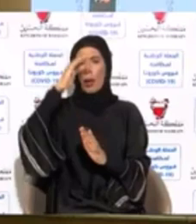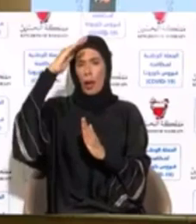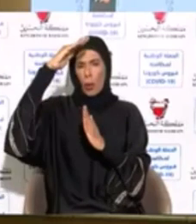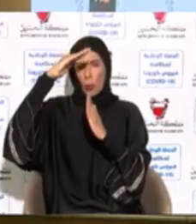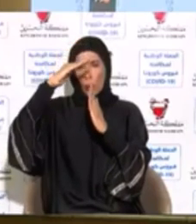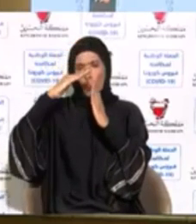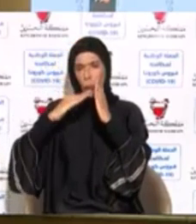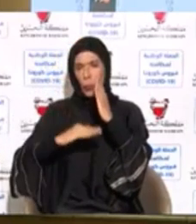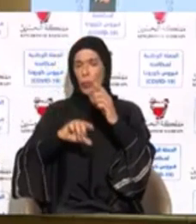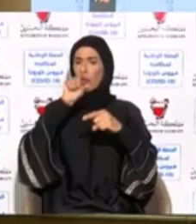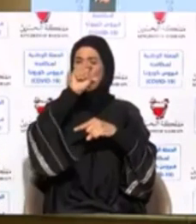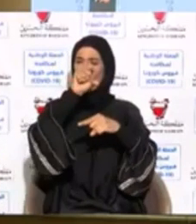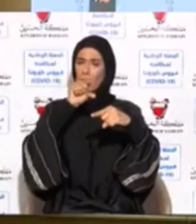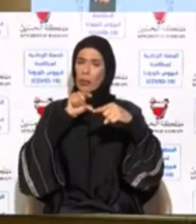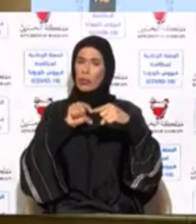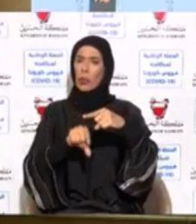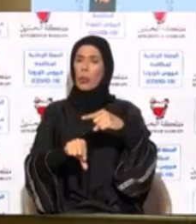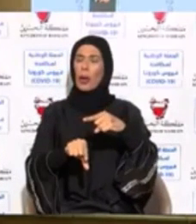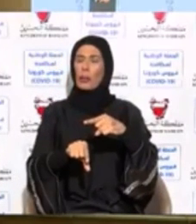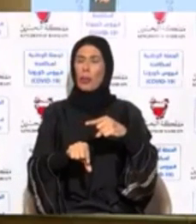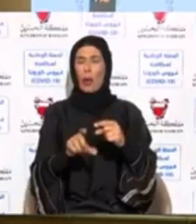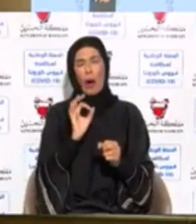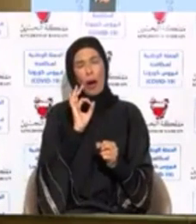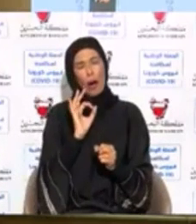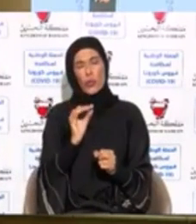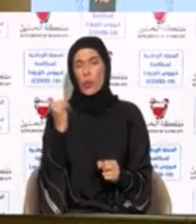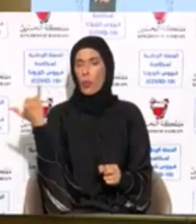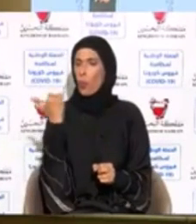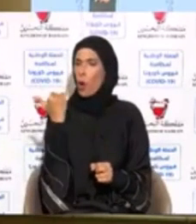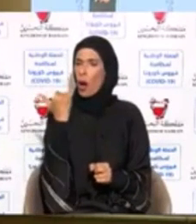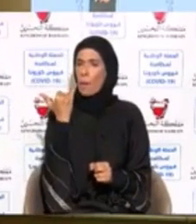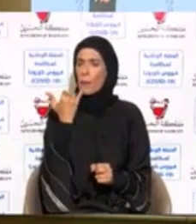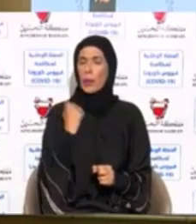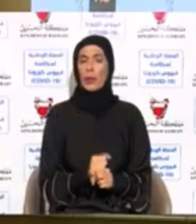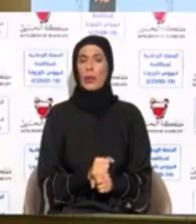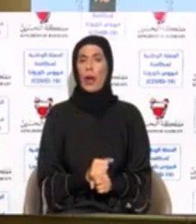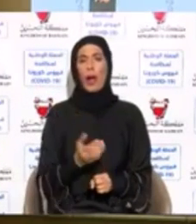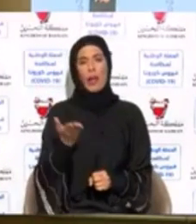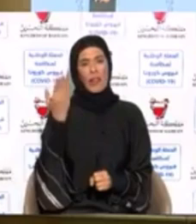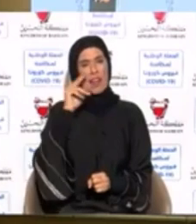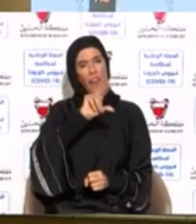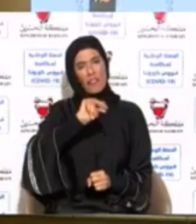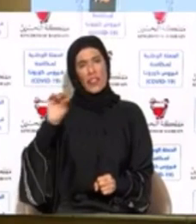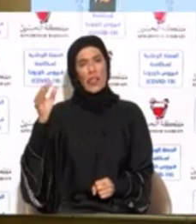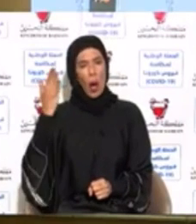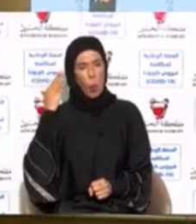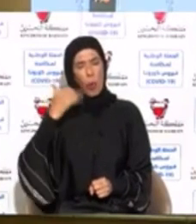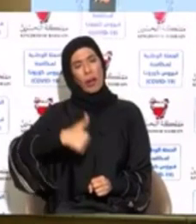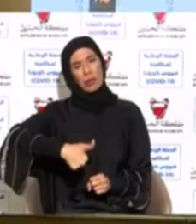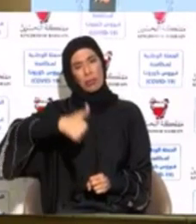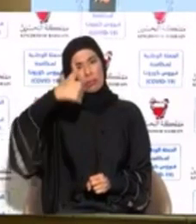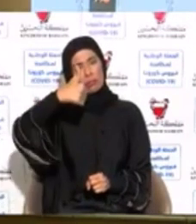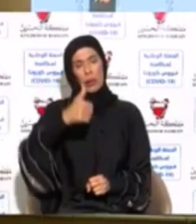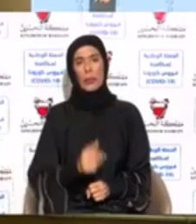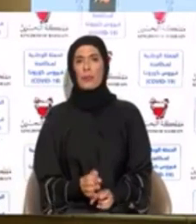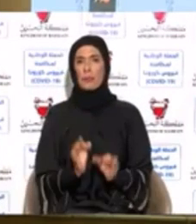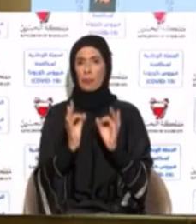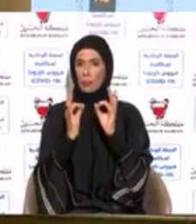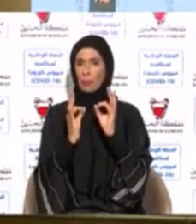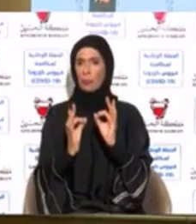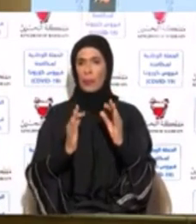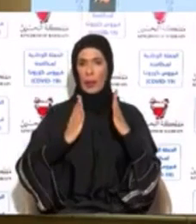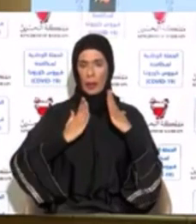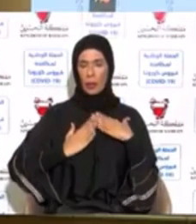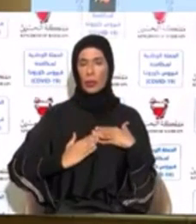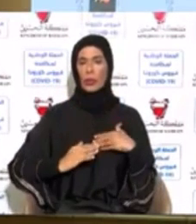معدلات الانتشار للمستويات المطلوبة والتي كنا عليها سابقا. نؤكد أن